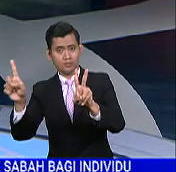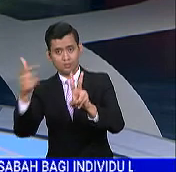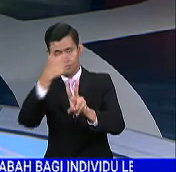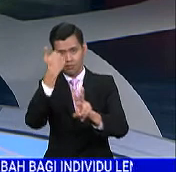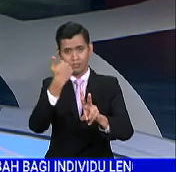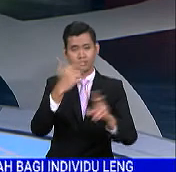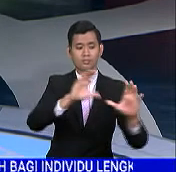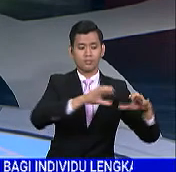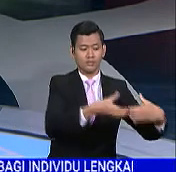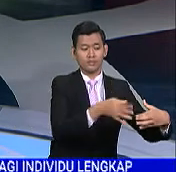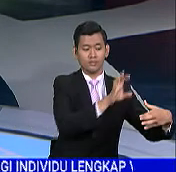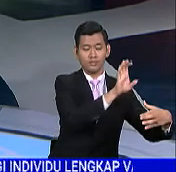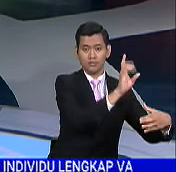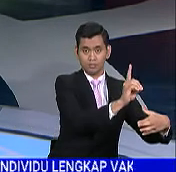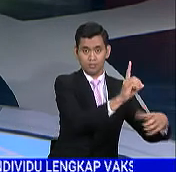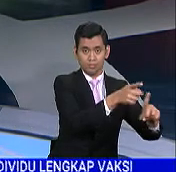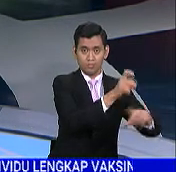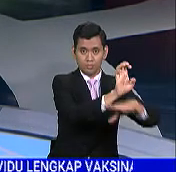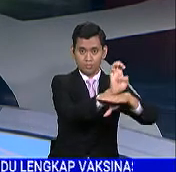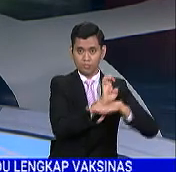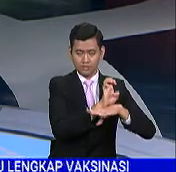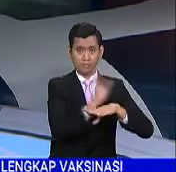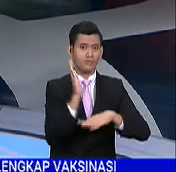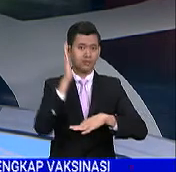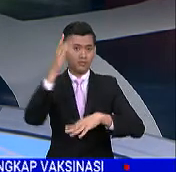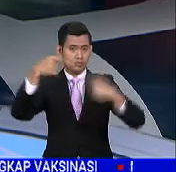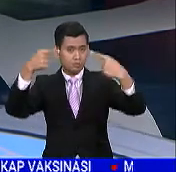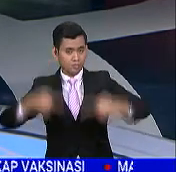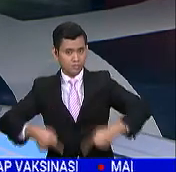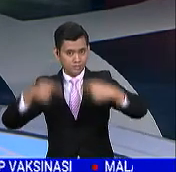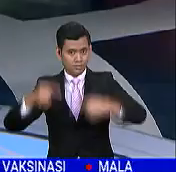D iaitu England disahkan menaik diri daripada saingan berkenaan.